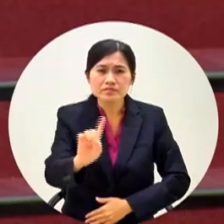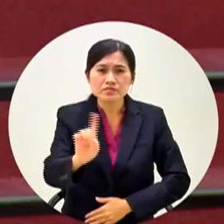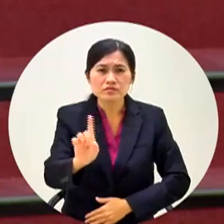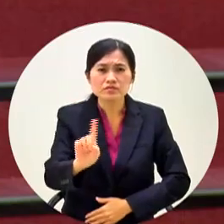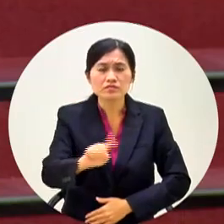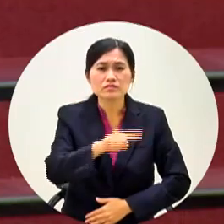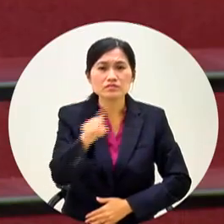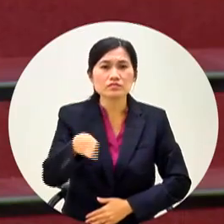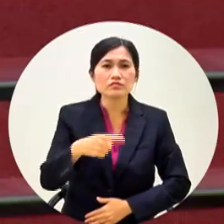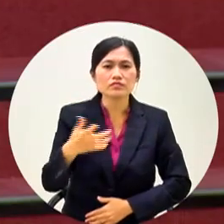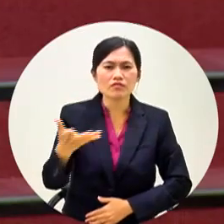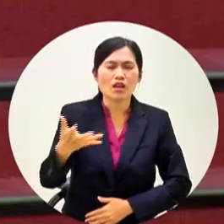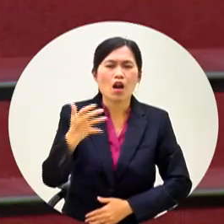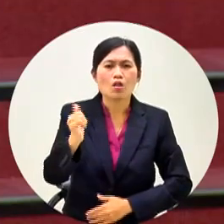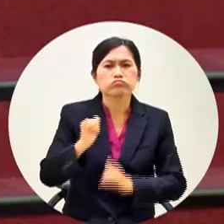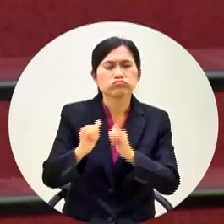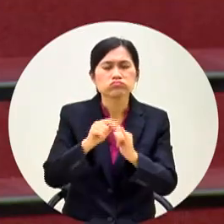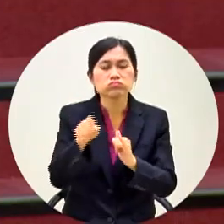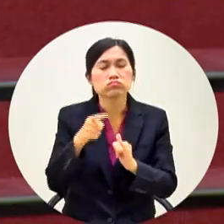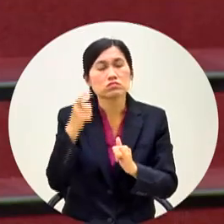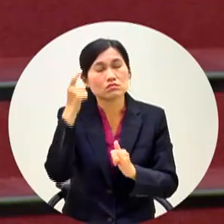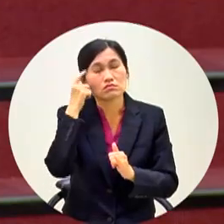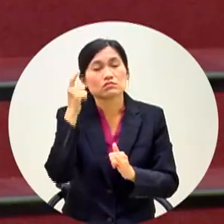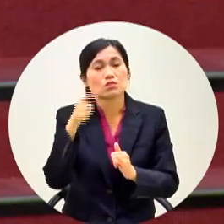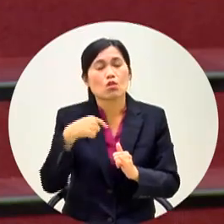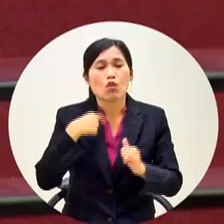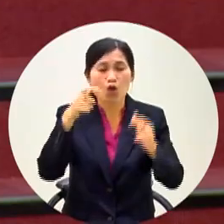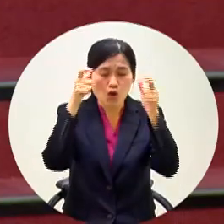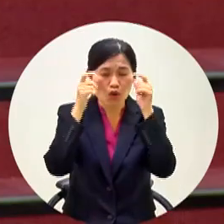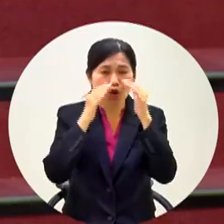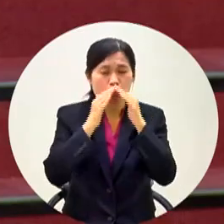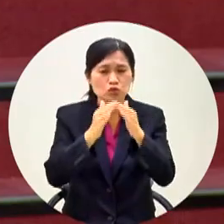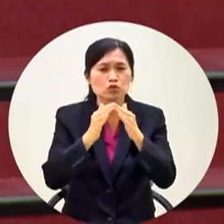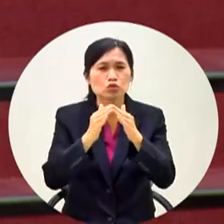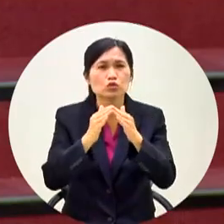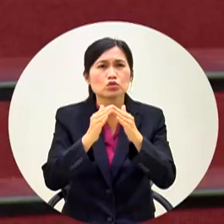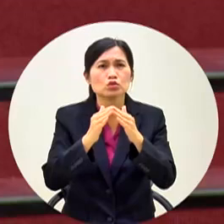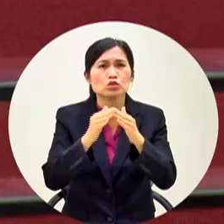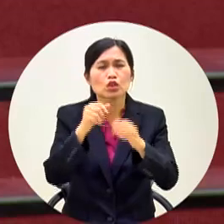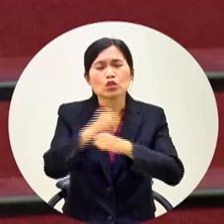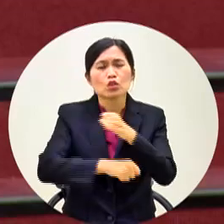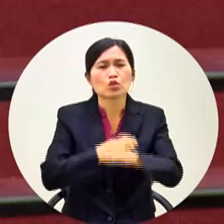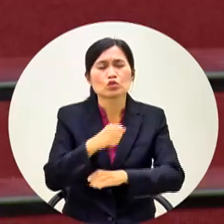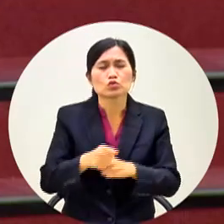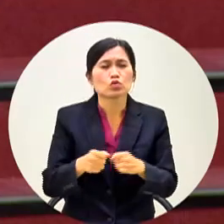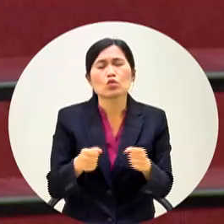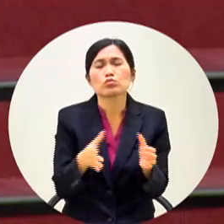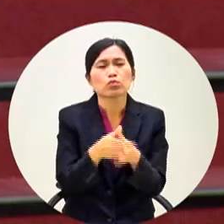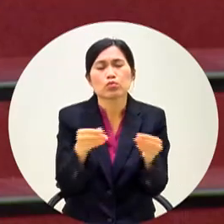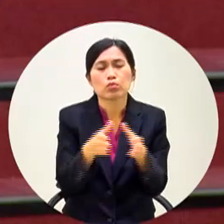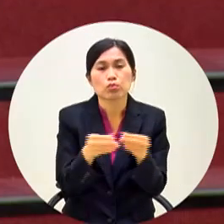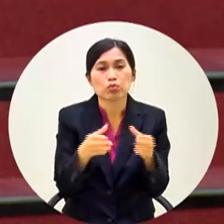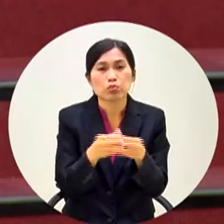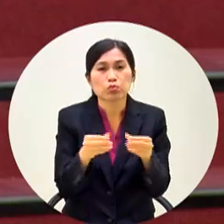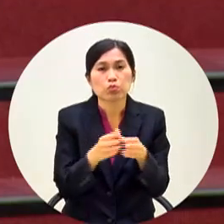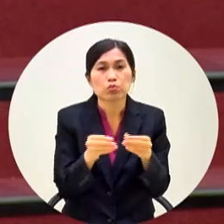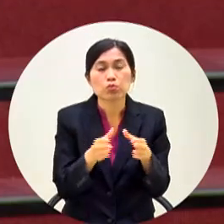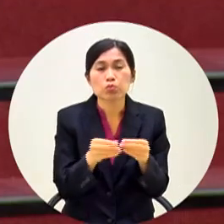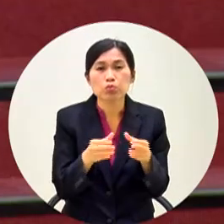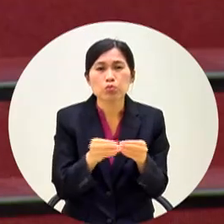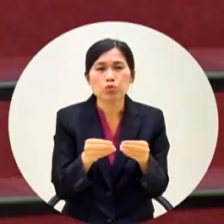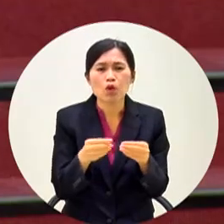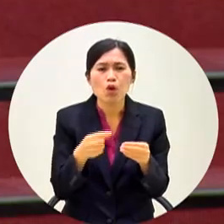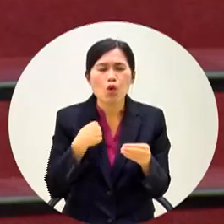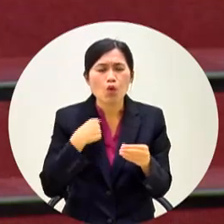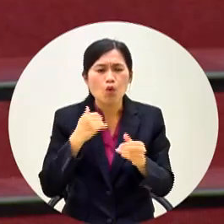何觉得我们在高雄市根本不需要有任何动作。但是请问一下，高雄市民，我出去听